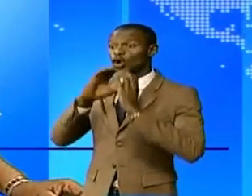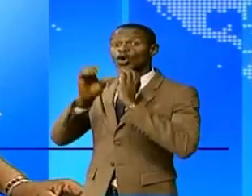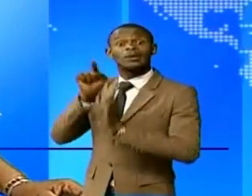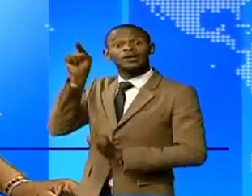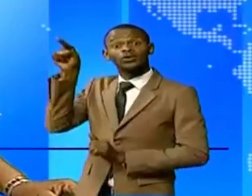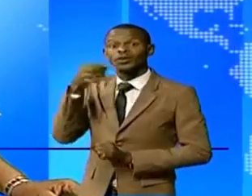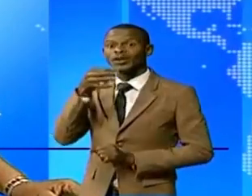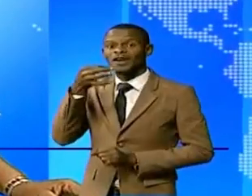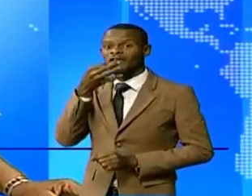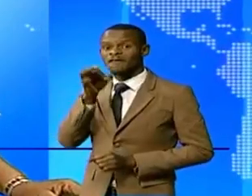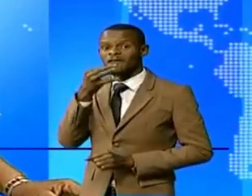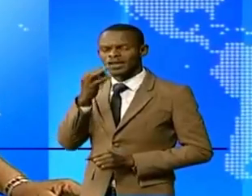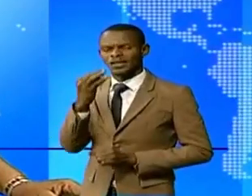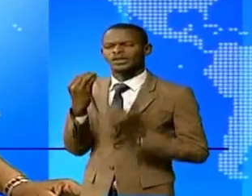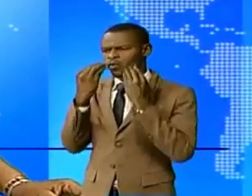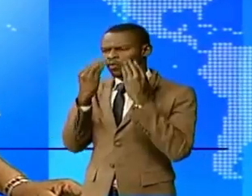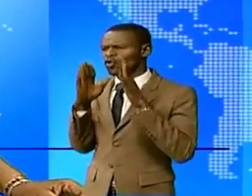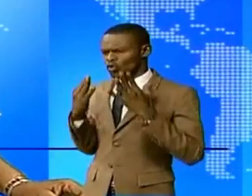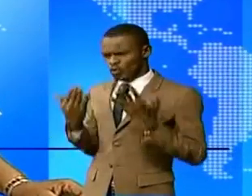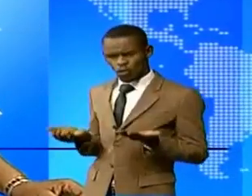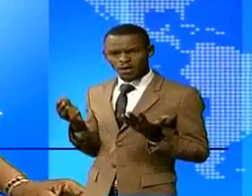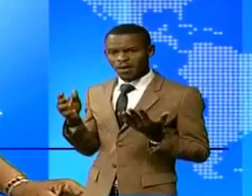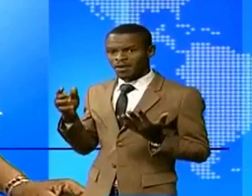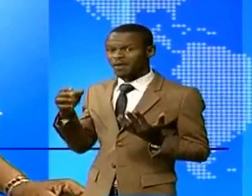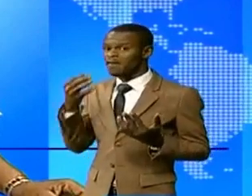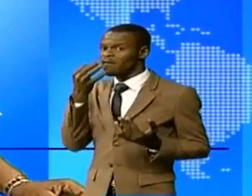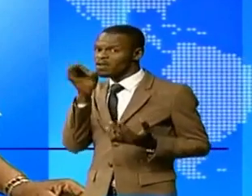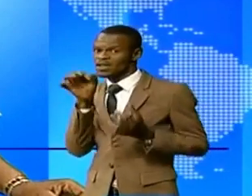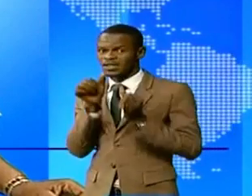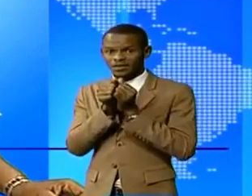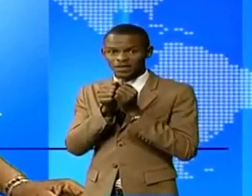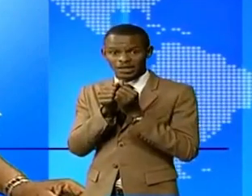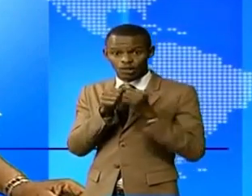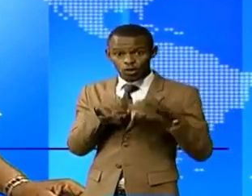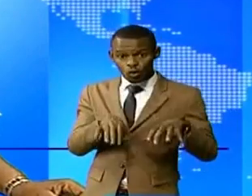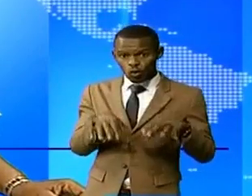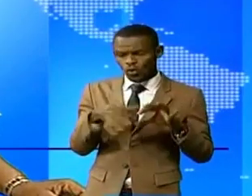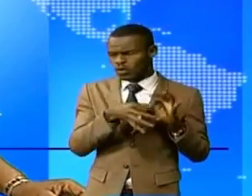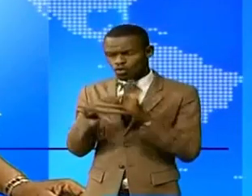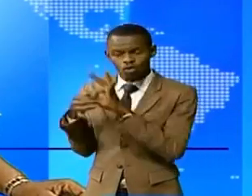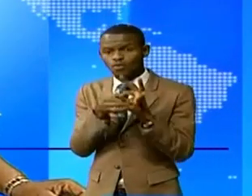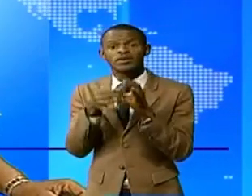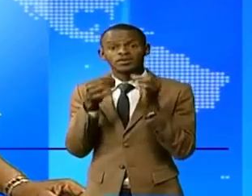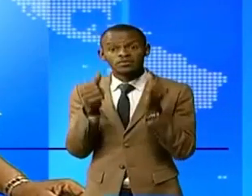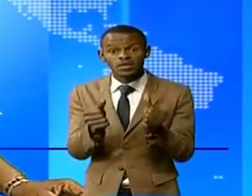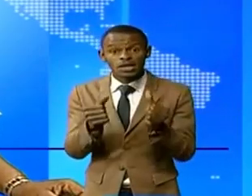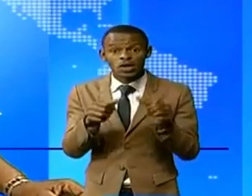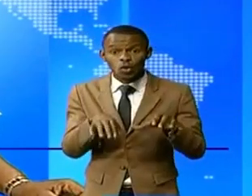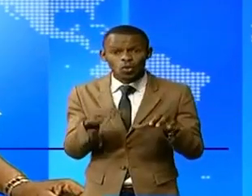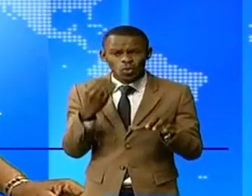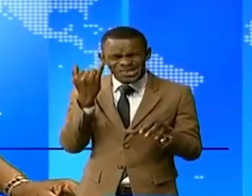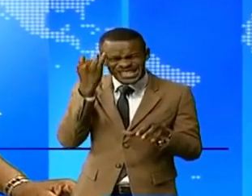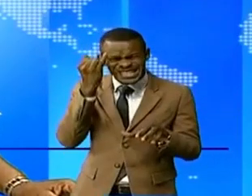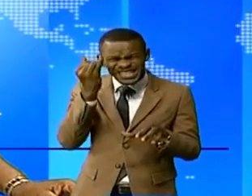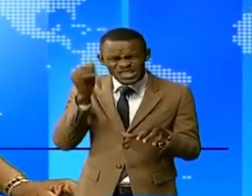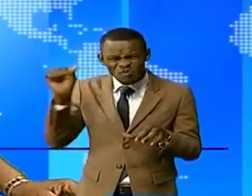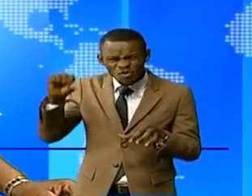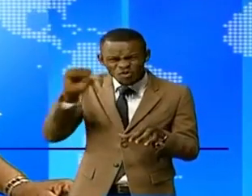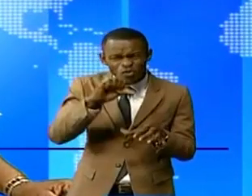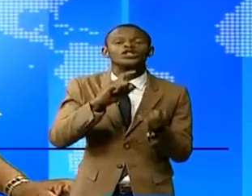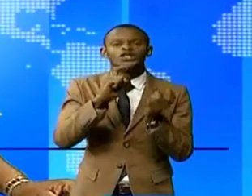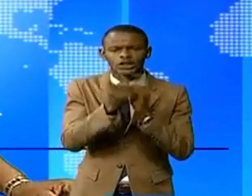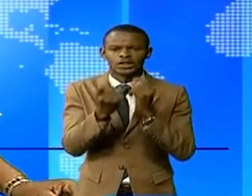communiquer les efforts fournis par la RDC et la France. Écoutons le ministre Patrick Muyaya au micro de Jessica